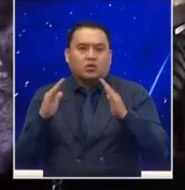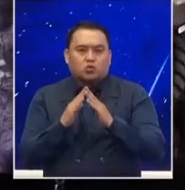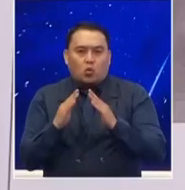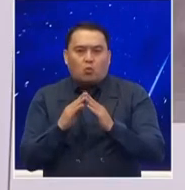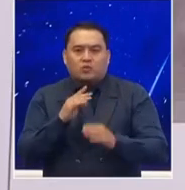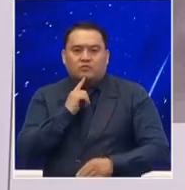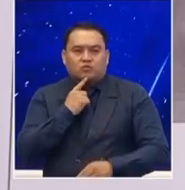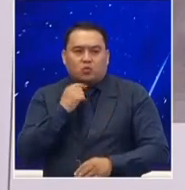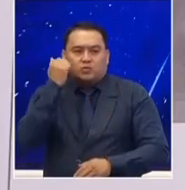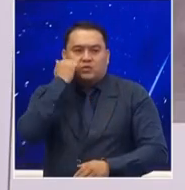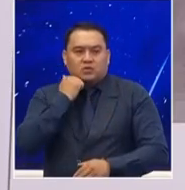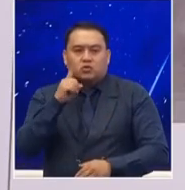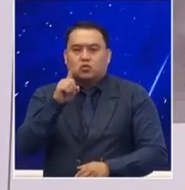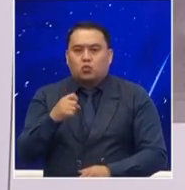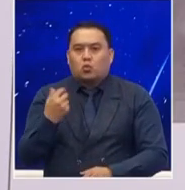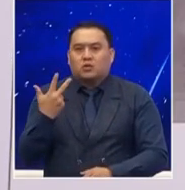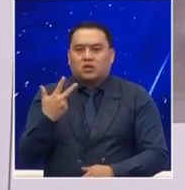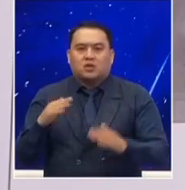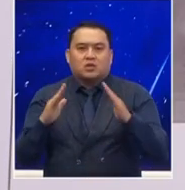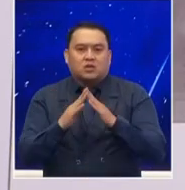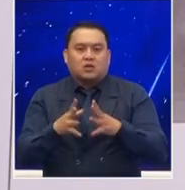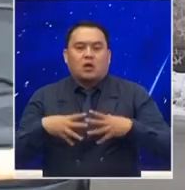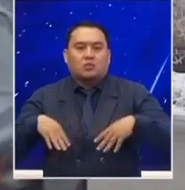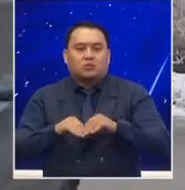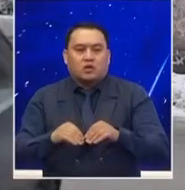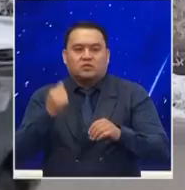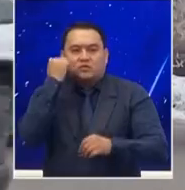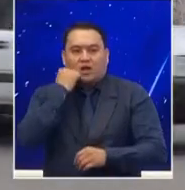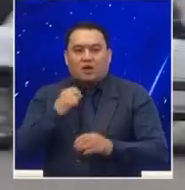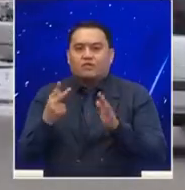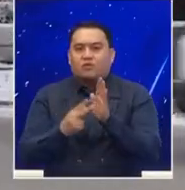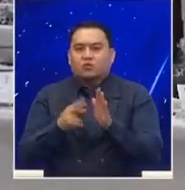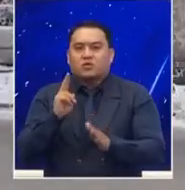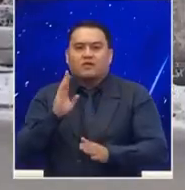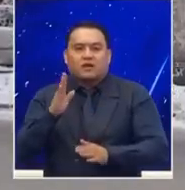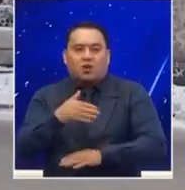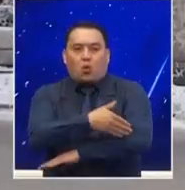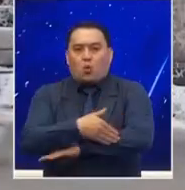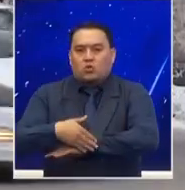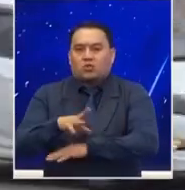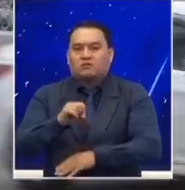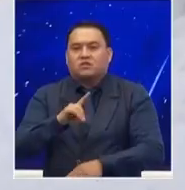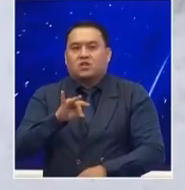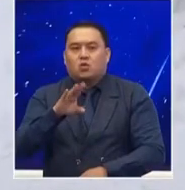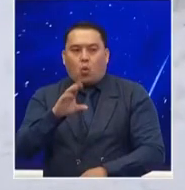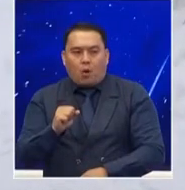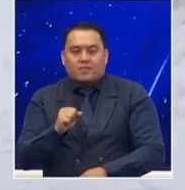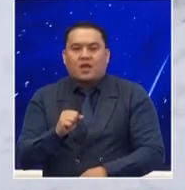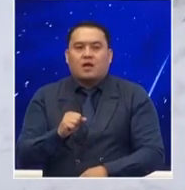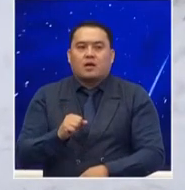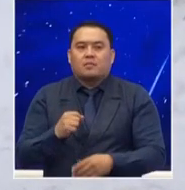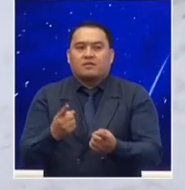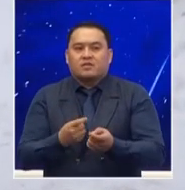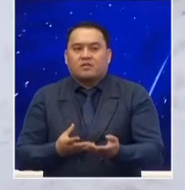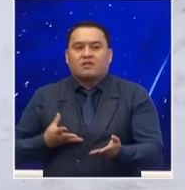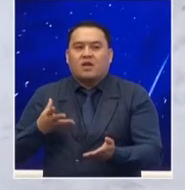затруднительном положении оказались 103 талдыкурганские семьи. На месте аварийного 8-квартирного дома на углу улиц Шевченко и Тулебаева за счет